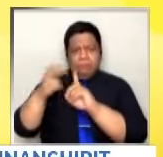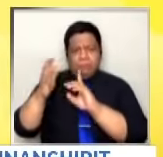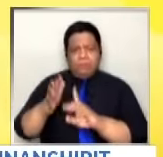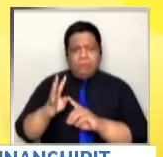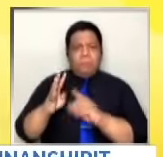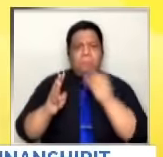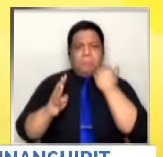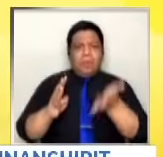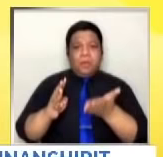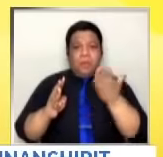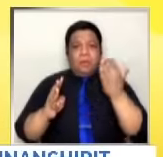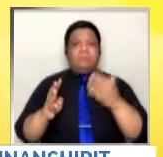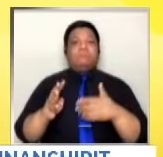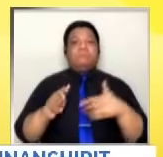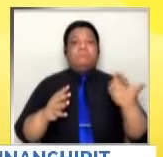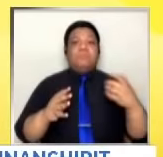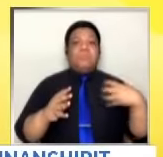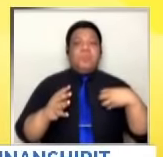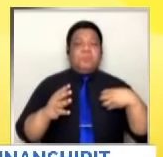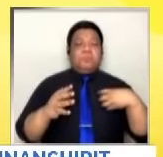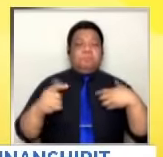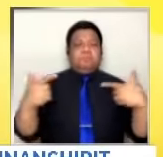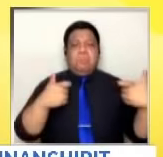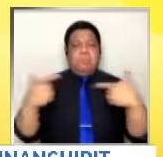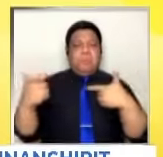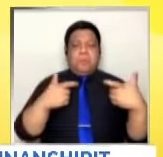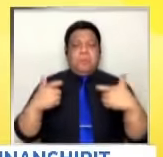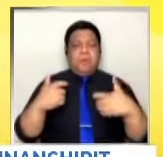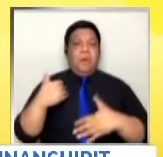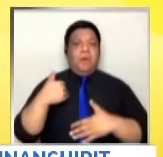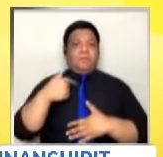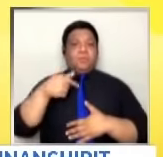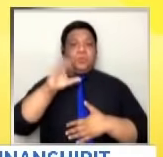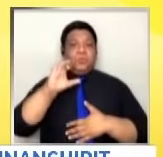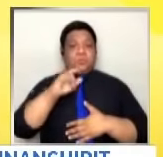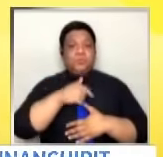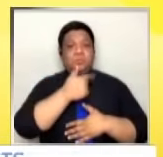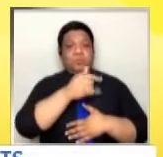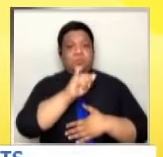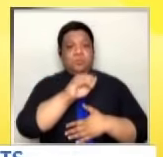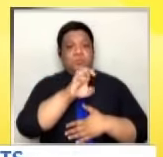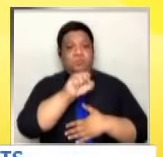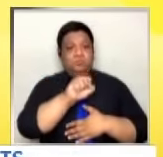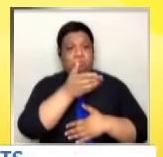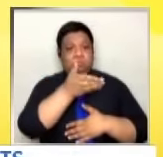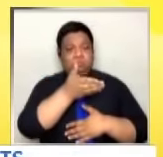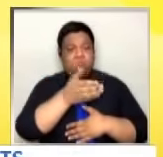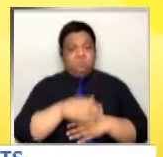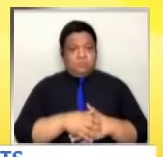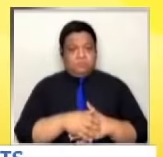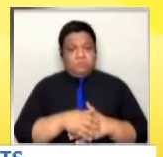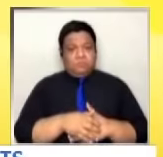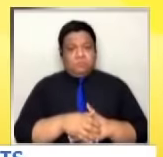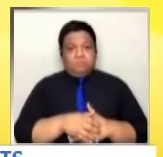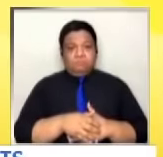ang mga suspect. Live mula sa Quezon City, may unang balita si James Agustin. James?